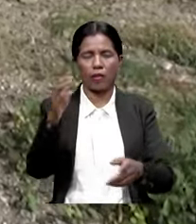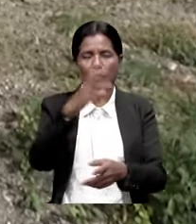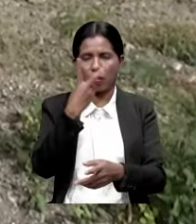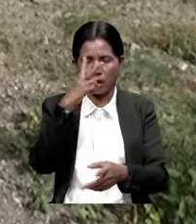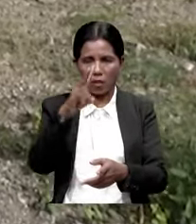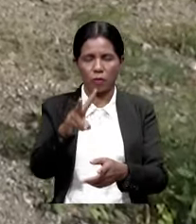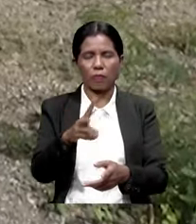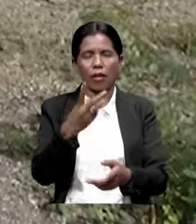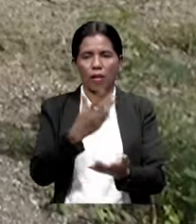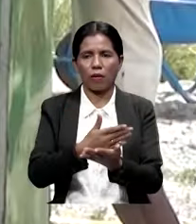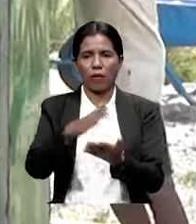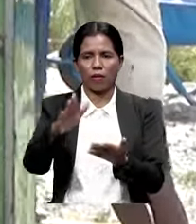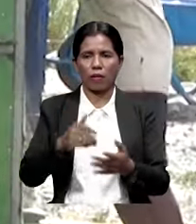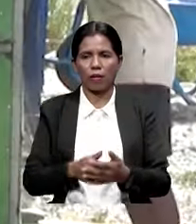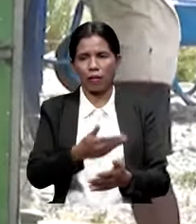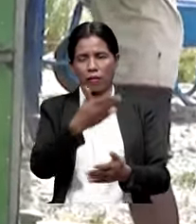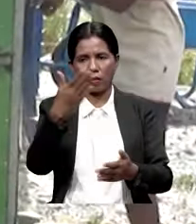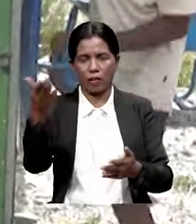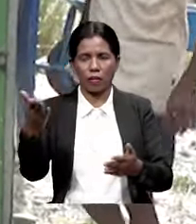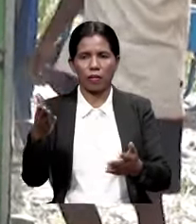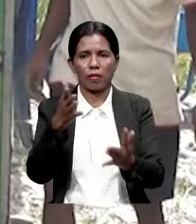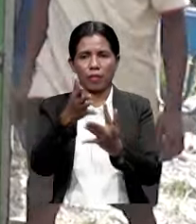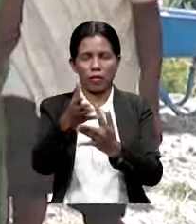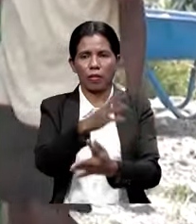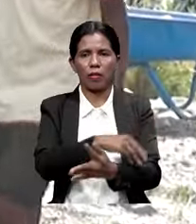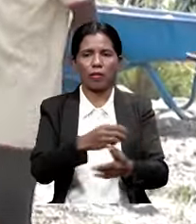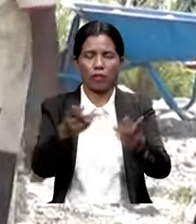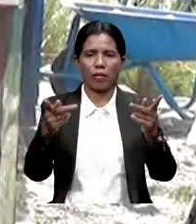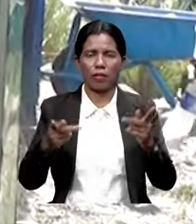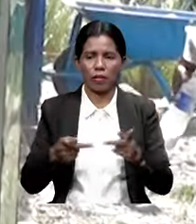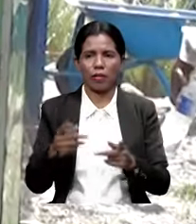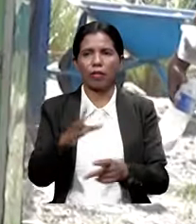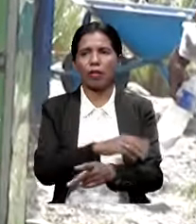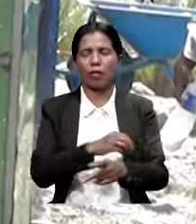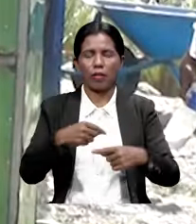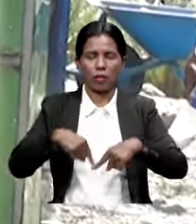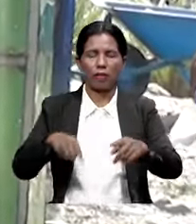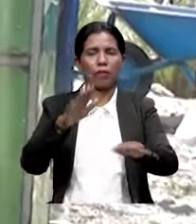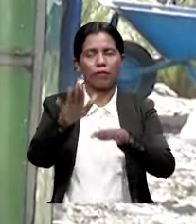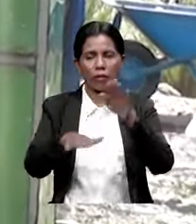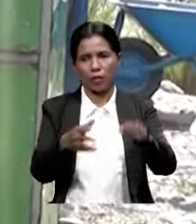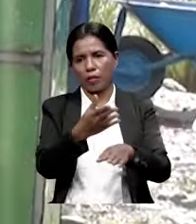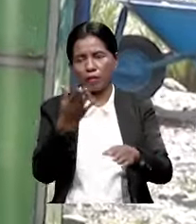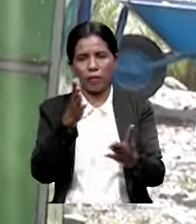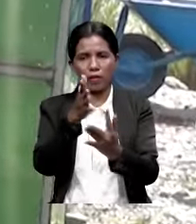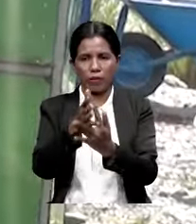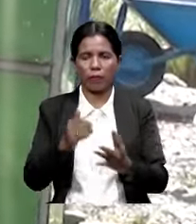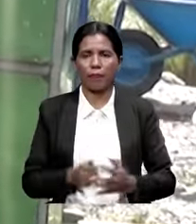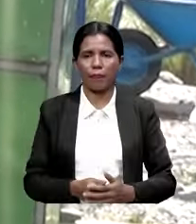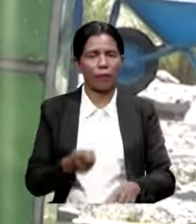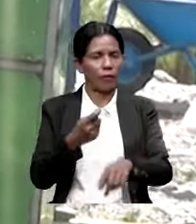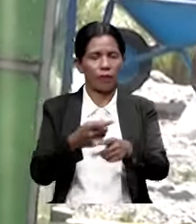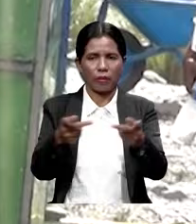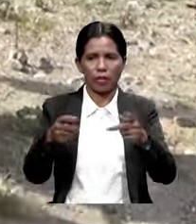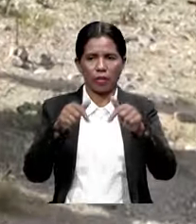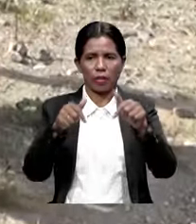hola. Mas to bota to, kita bocil ha to tumba dia to tum ne aleya ida kuak nebe slau ba fatingi jolari itu bocil ha to tumba. Fatingi da ne ahore